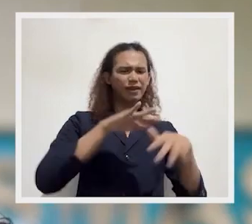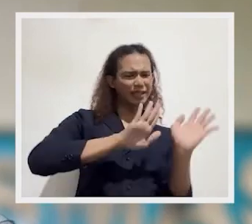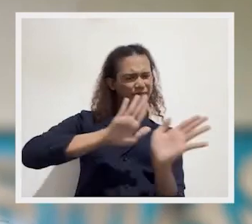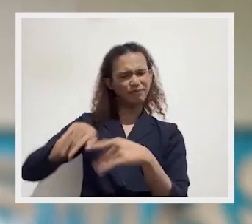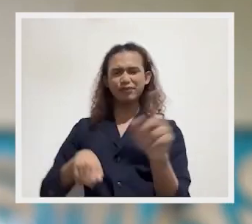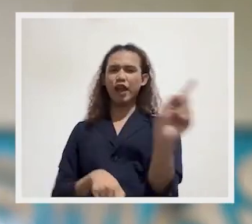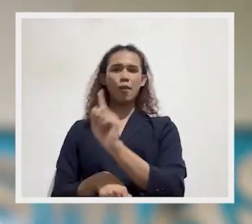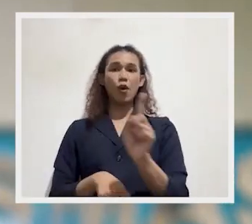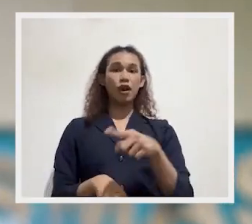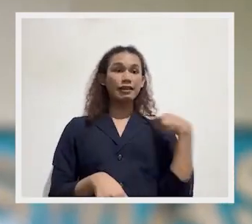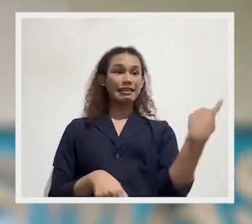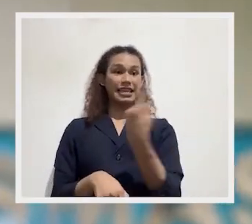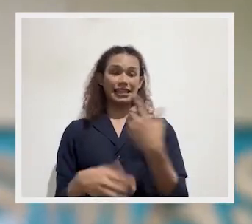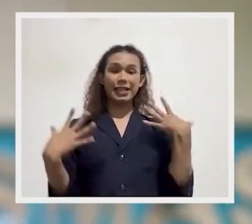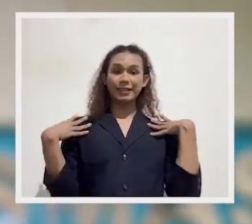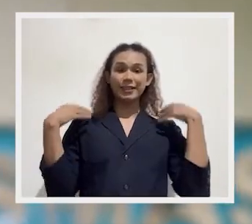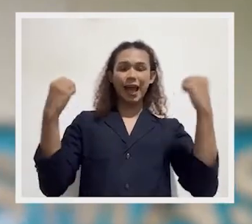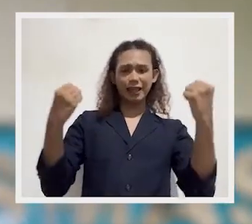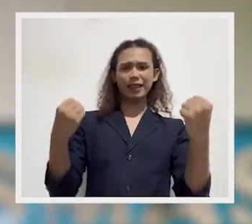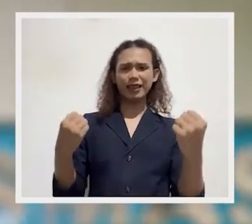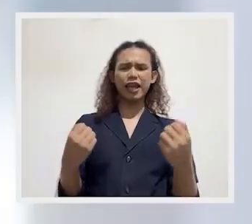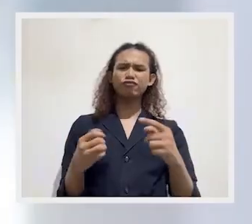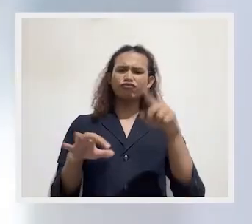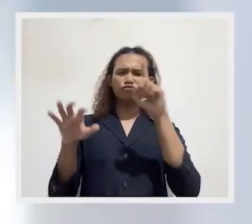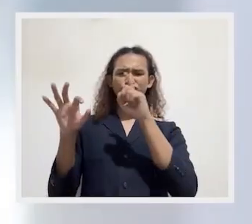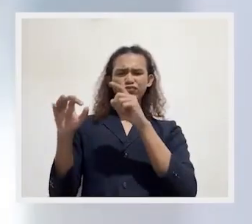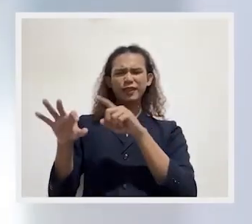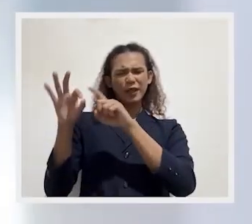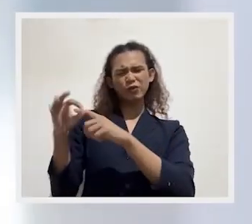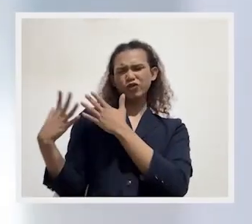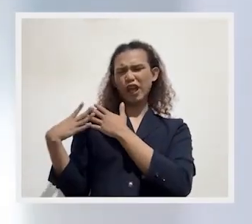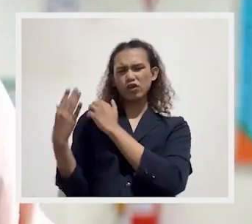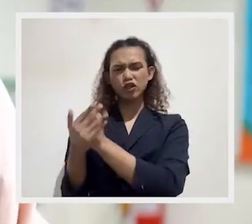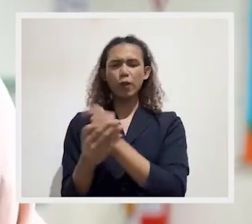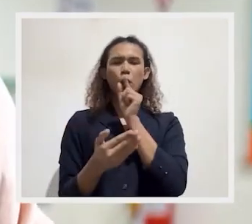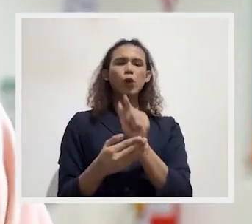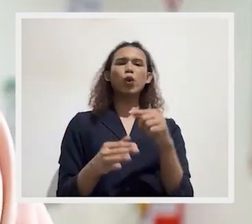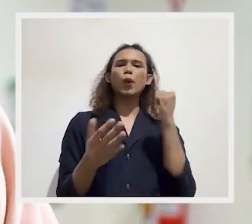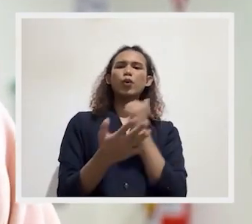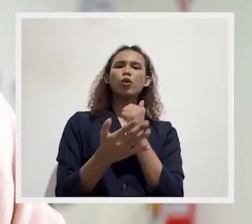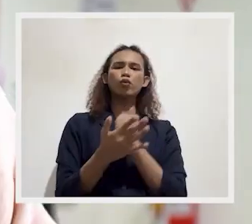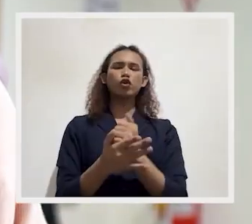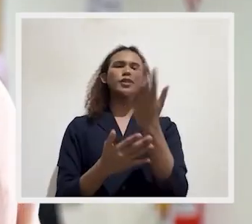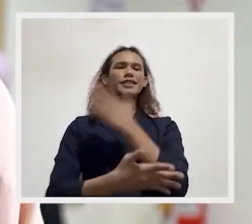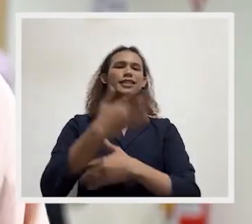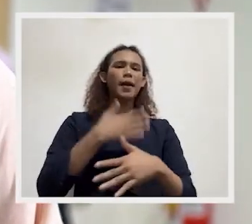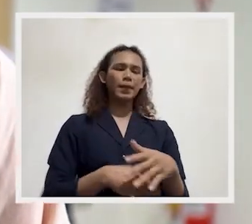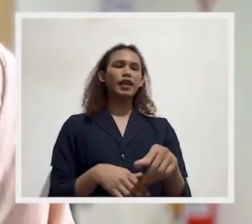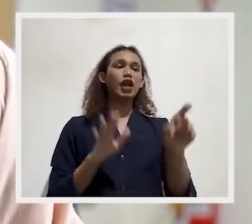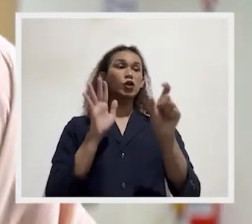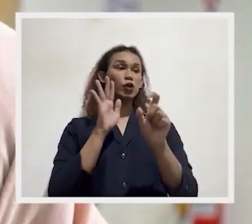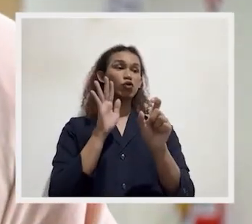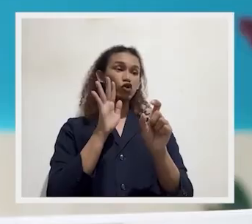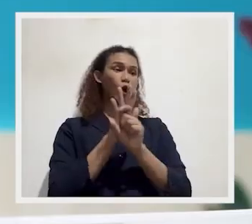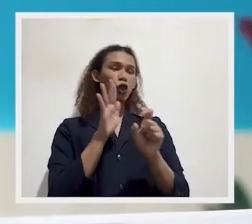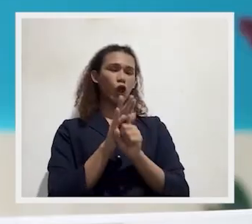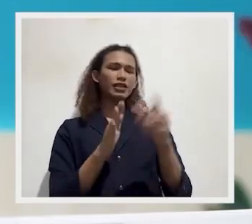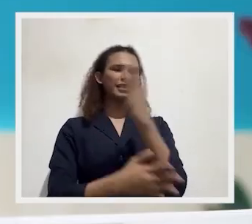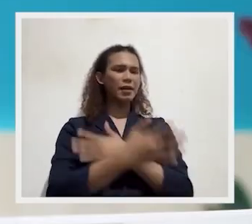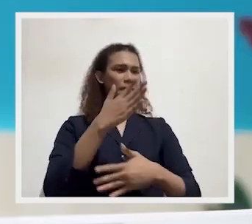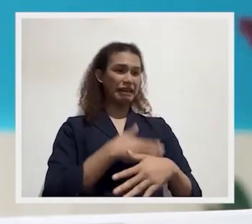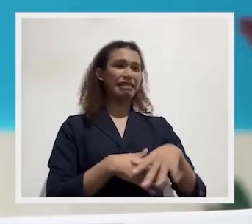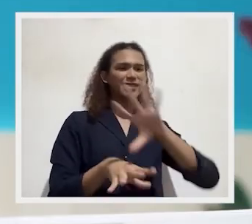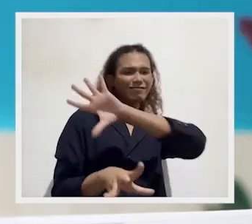Kita sebagai tenaga kesehatan memiliki tanggung jawab untuk memastikan bahwa setiap individu, termasuk mereka yang